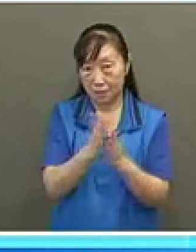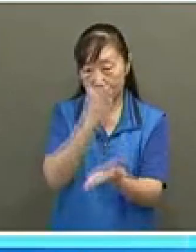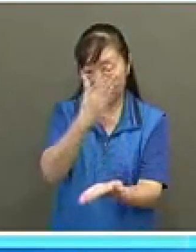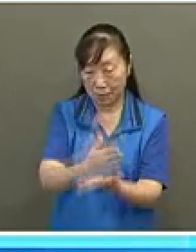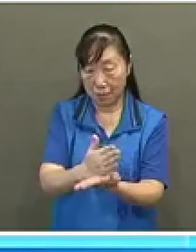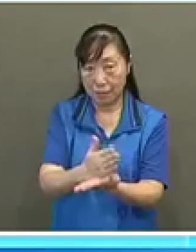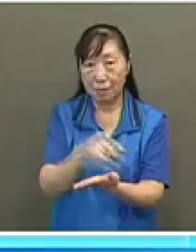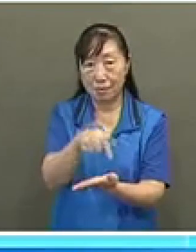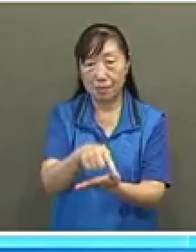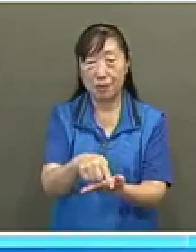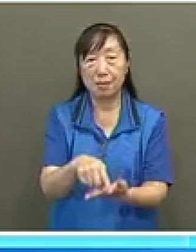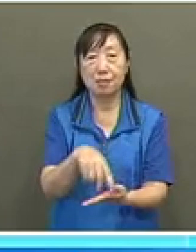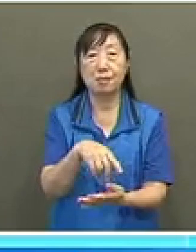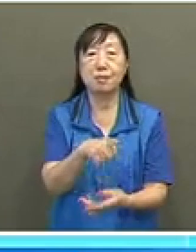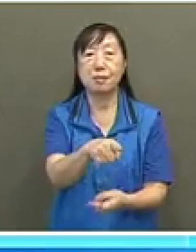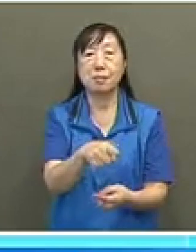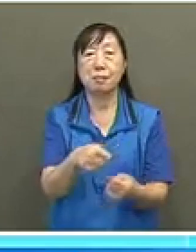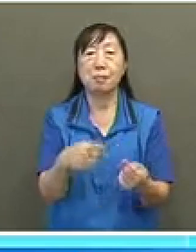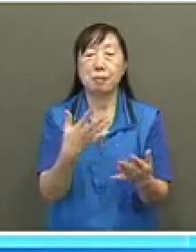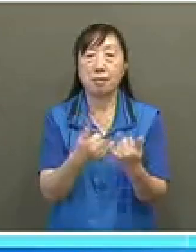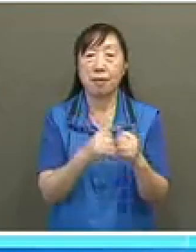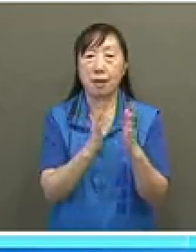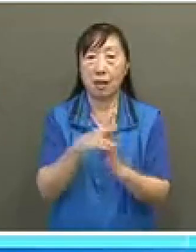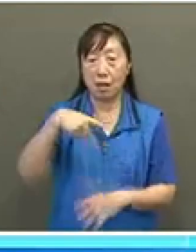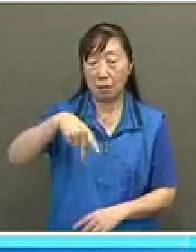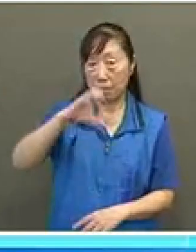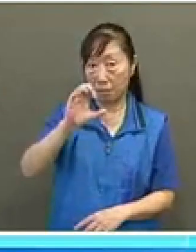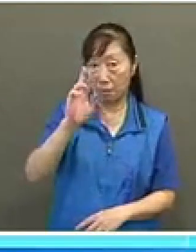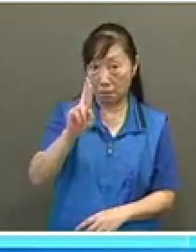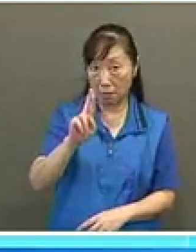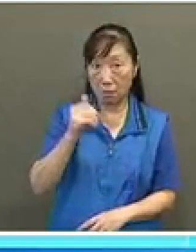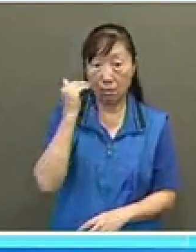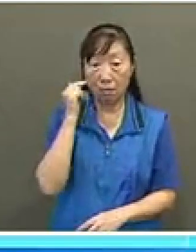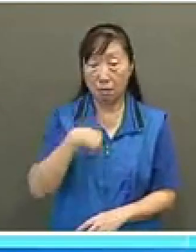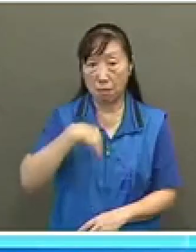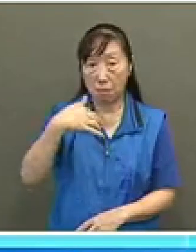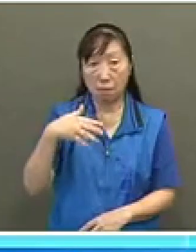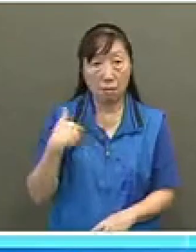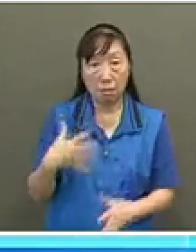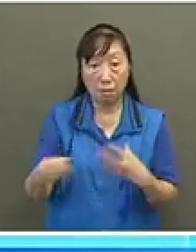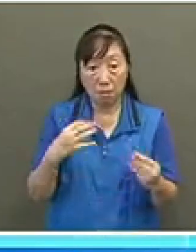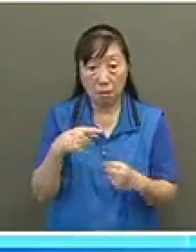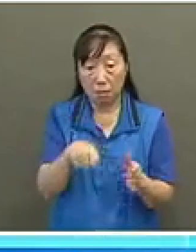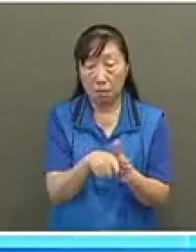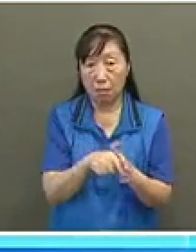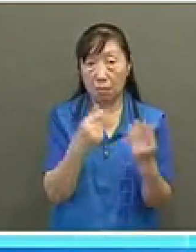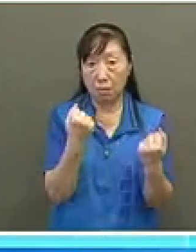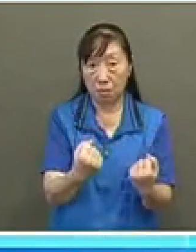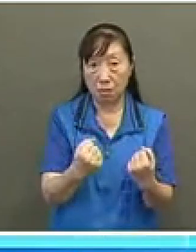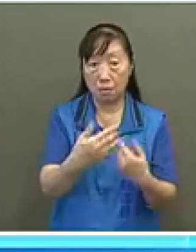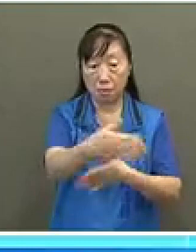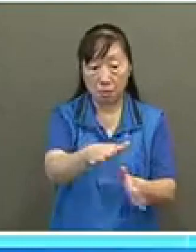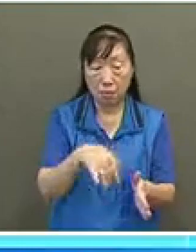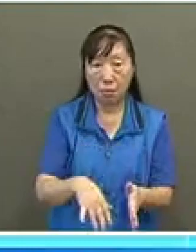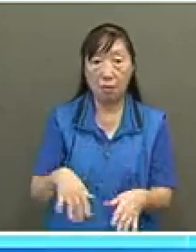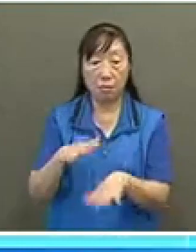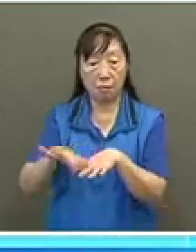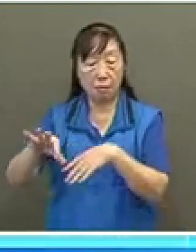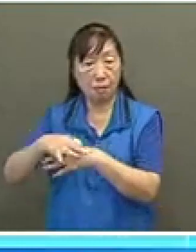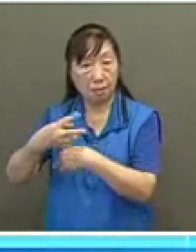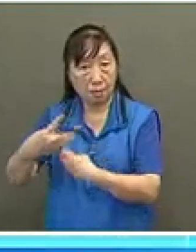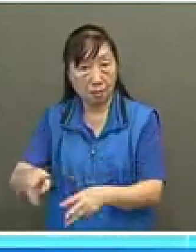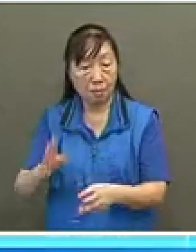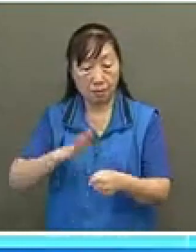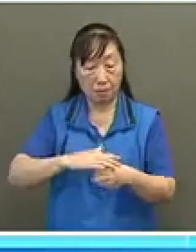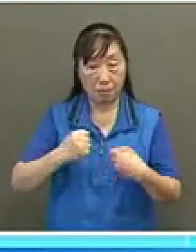格的学生在 PCR 没有确认前就读的班级安心班、补习班